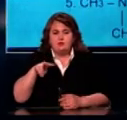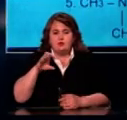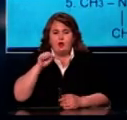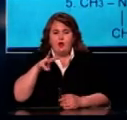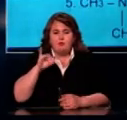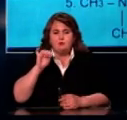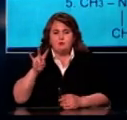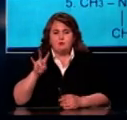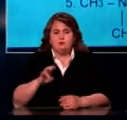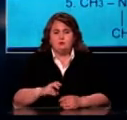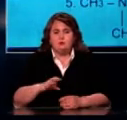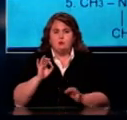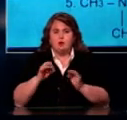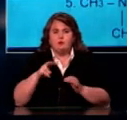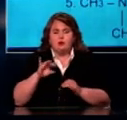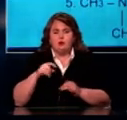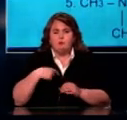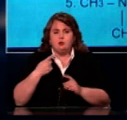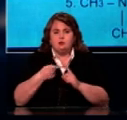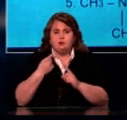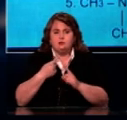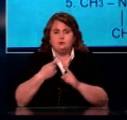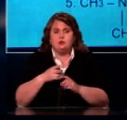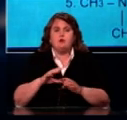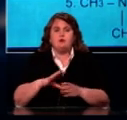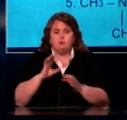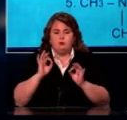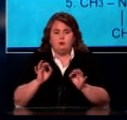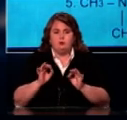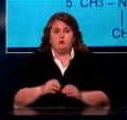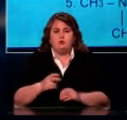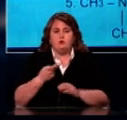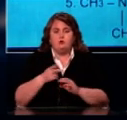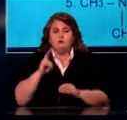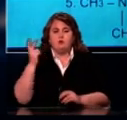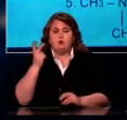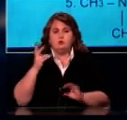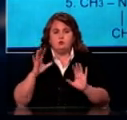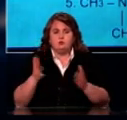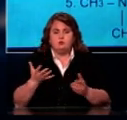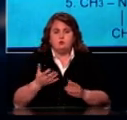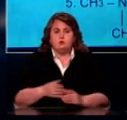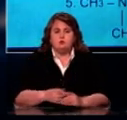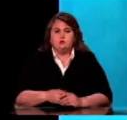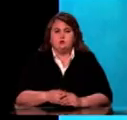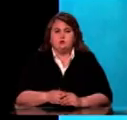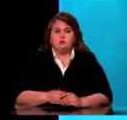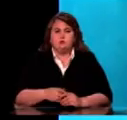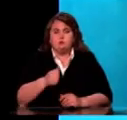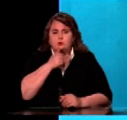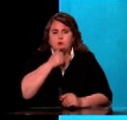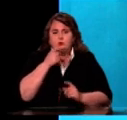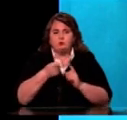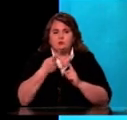диметиламин. Давайте проверим, правильно ли мы это назвали. Абсолютно верно. Во втором случае